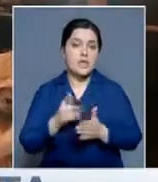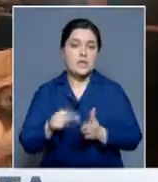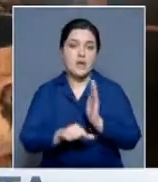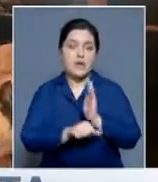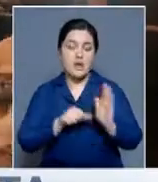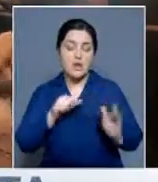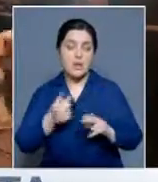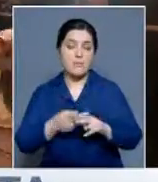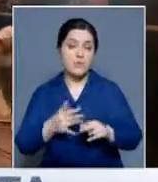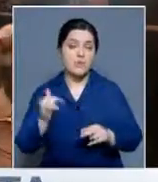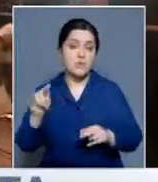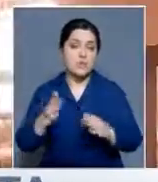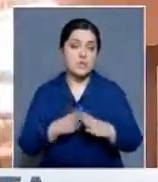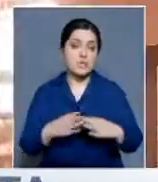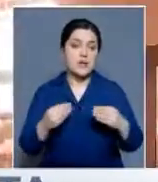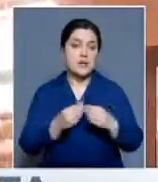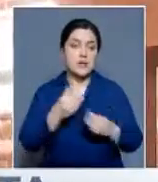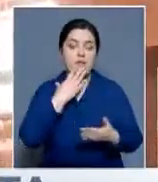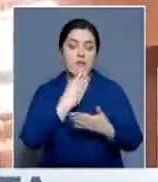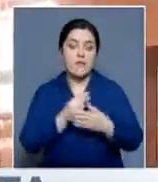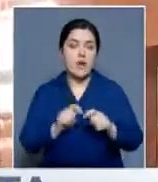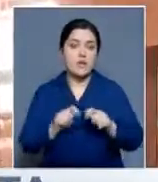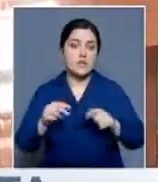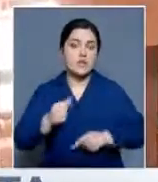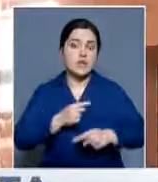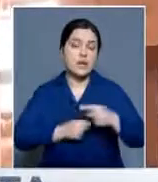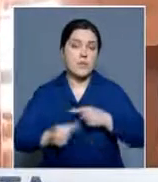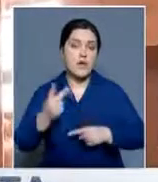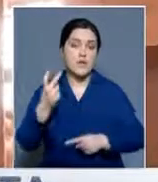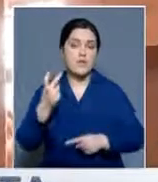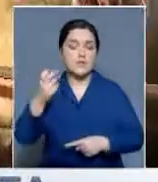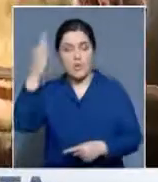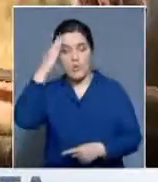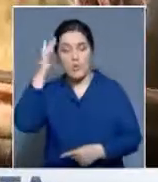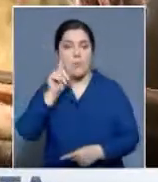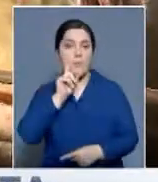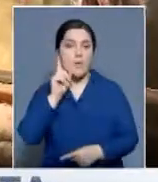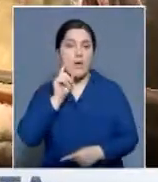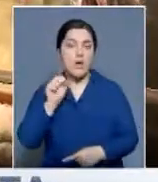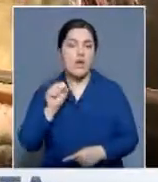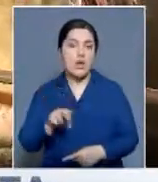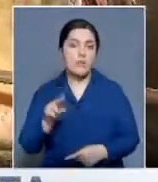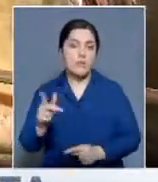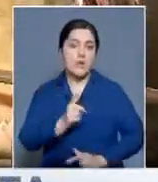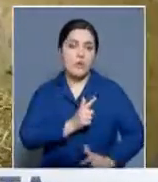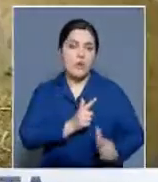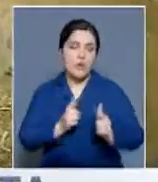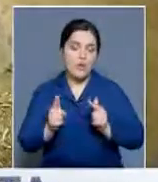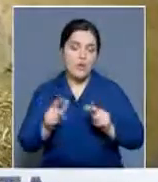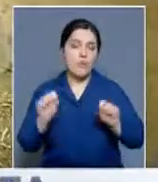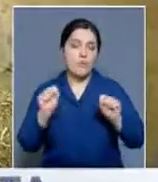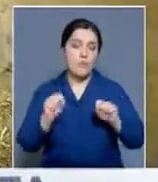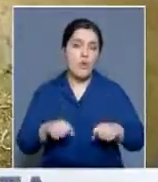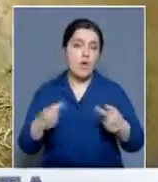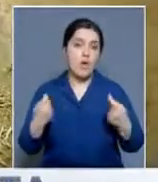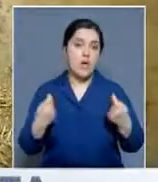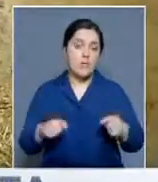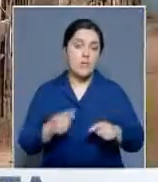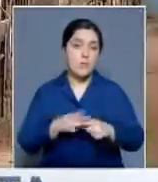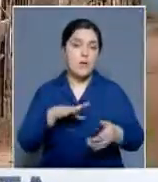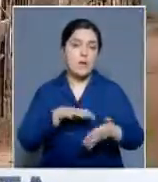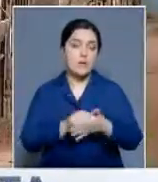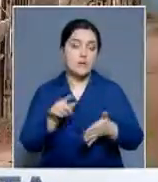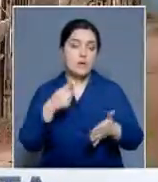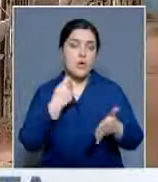основанный в хозяйстве семьи Макетовых. На откорме здесь стоит 200 голов молодняка. Уже к апрелю бычки будут готовы к забою. Занимаются в районе